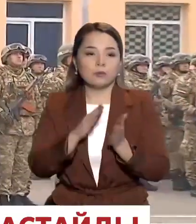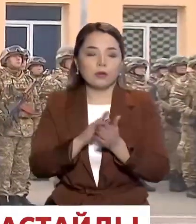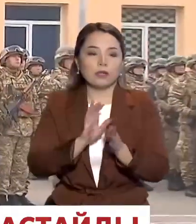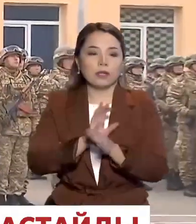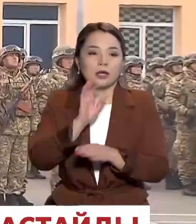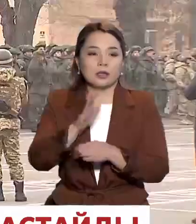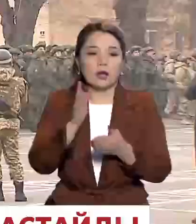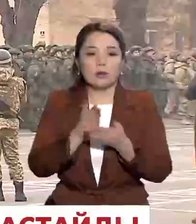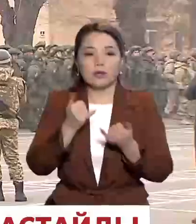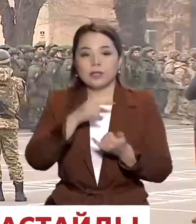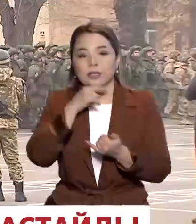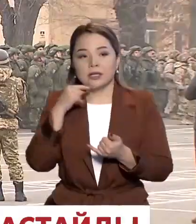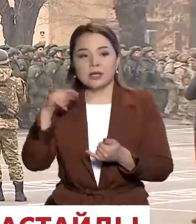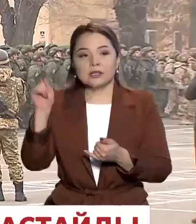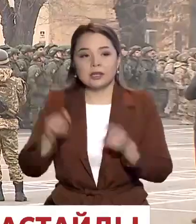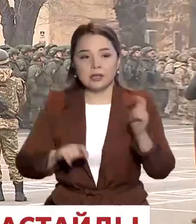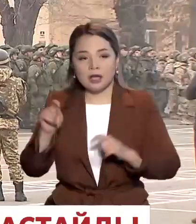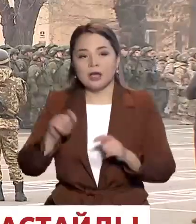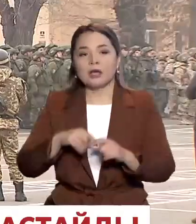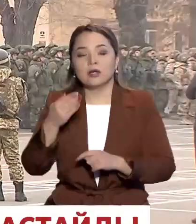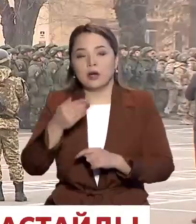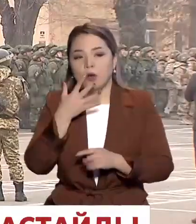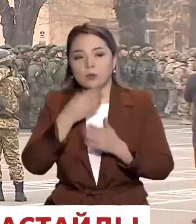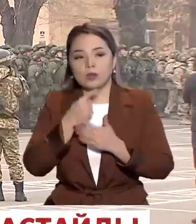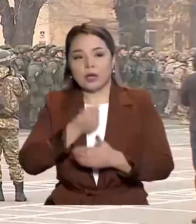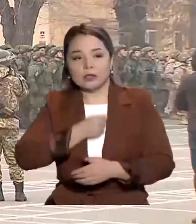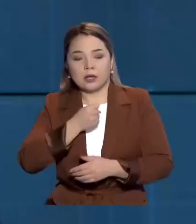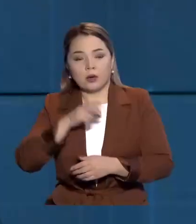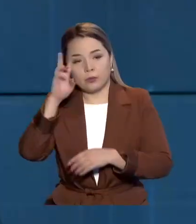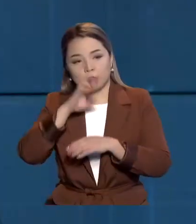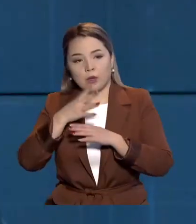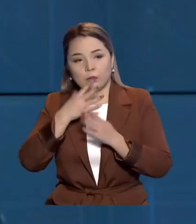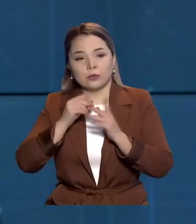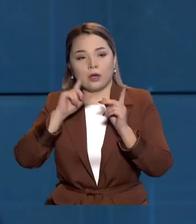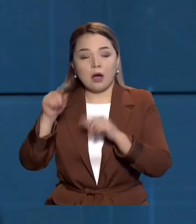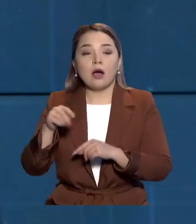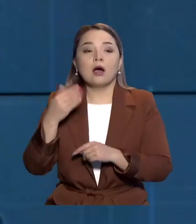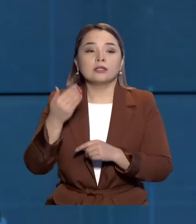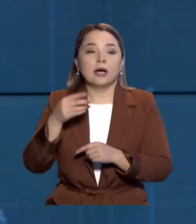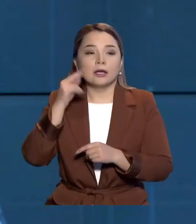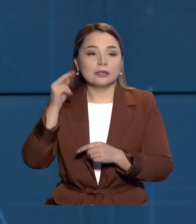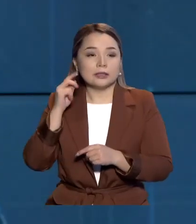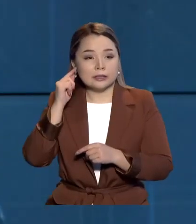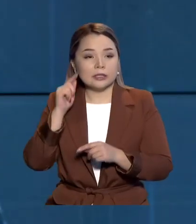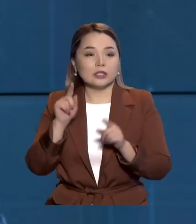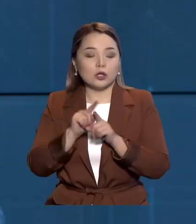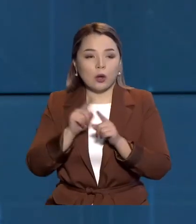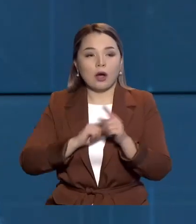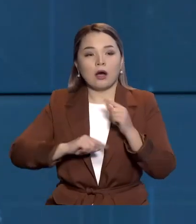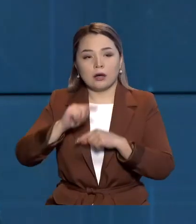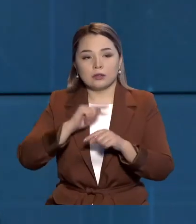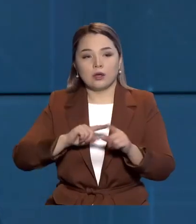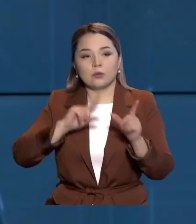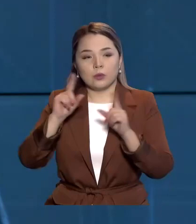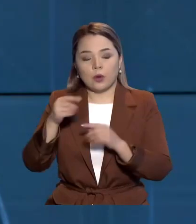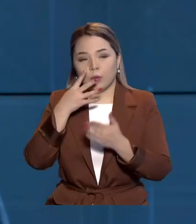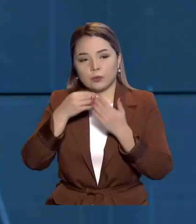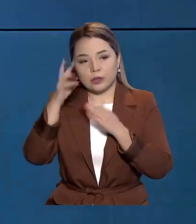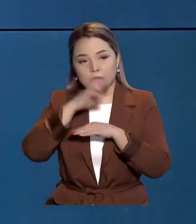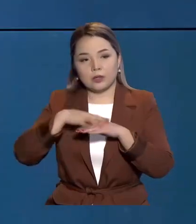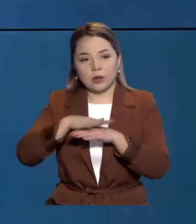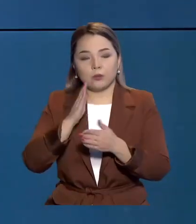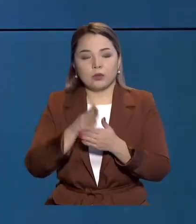өткізді. Бүгін Ресейден келген әскерилер өз еліне кетсе, ертең Қырғызстаннан келген бітімгерлер өз еліне қайтады.